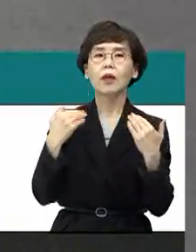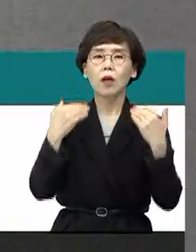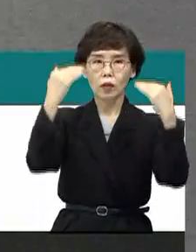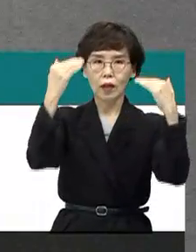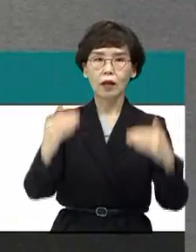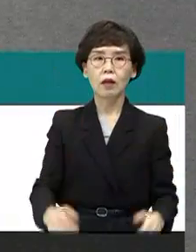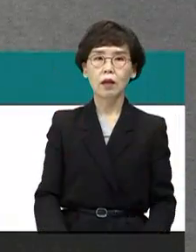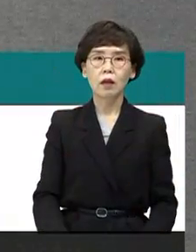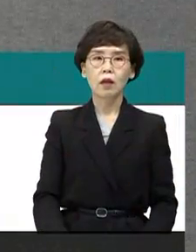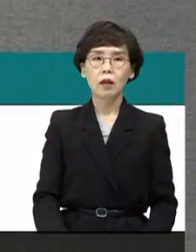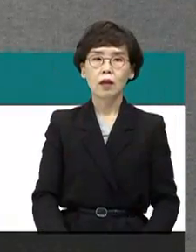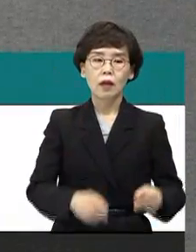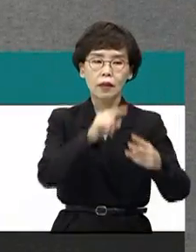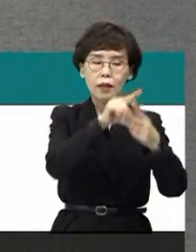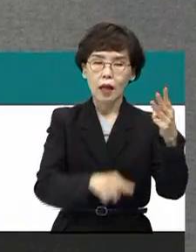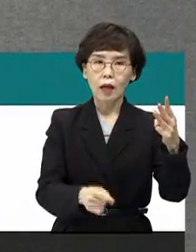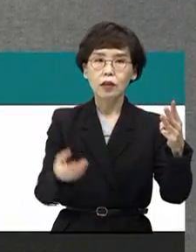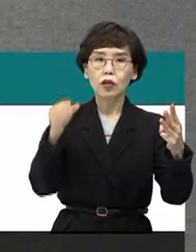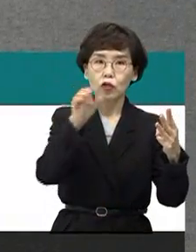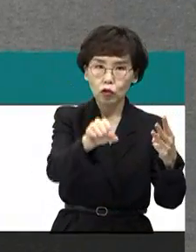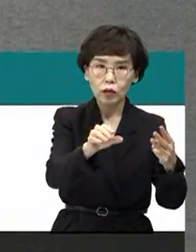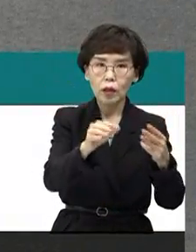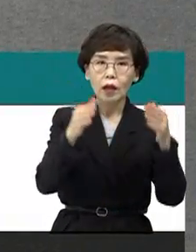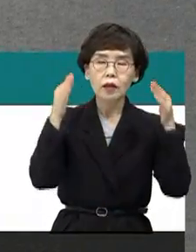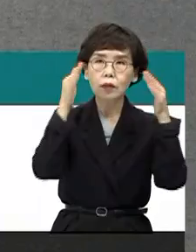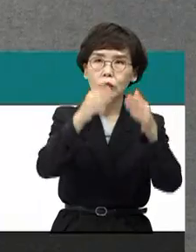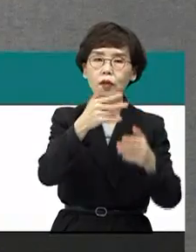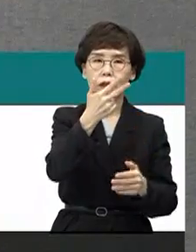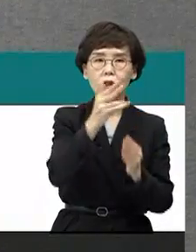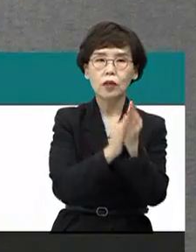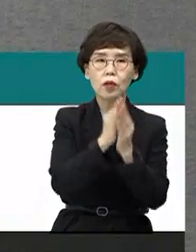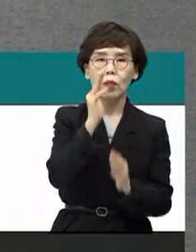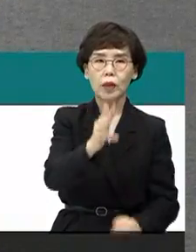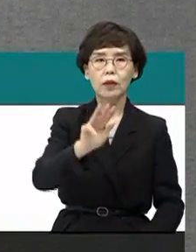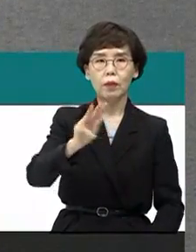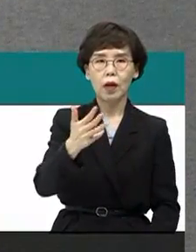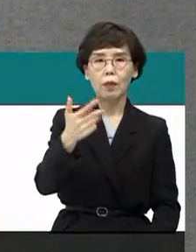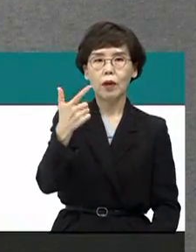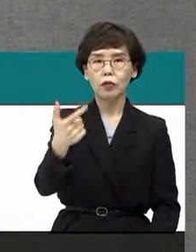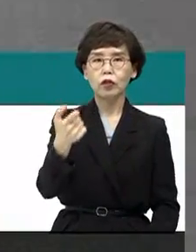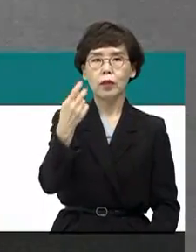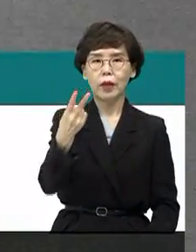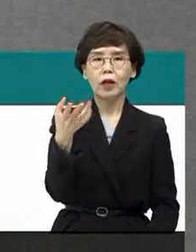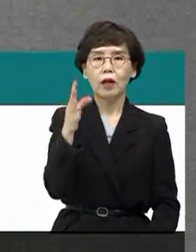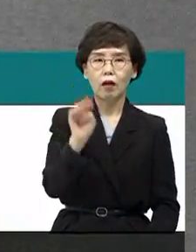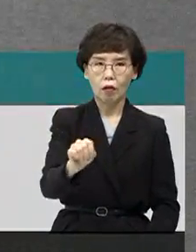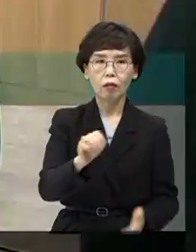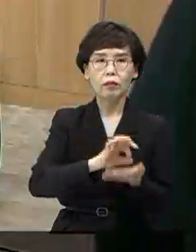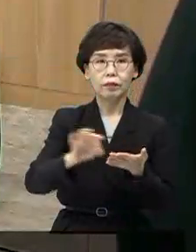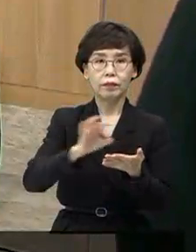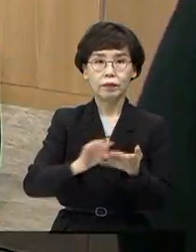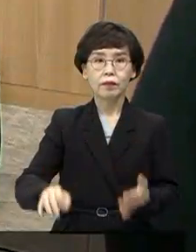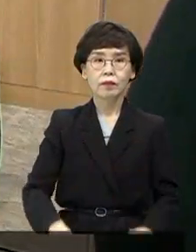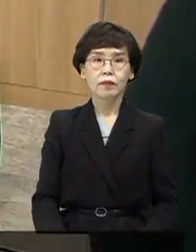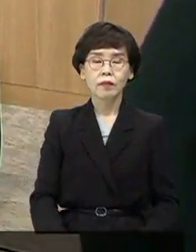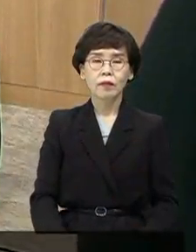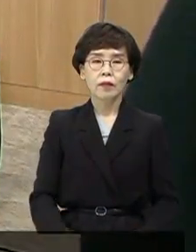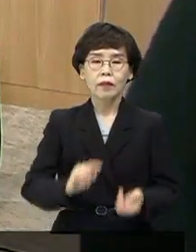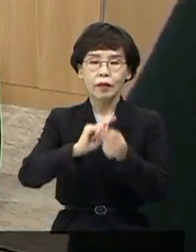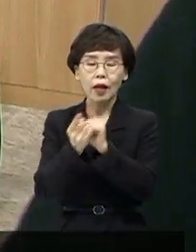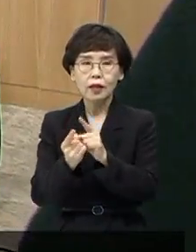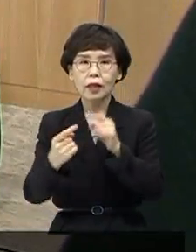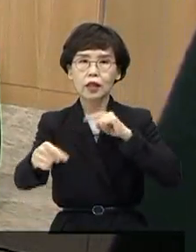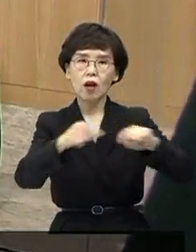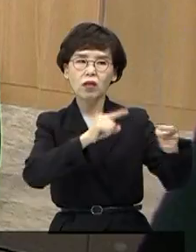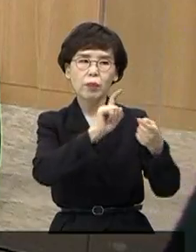성장입니다. 세 가지 투자 중점에 총 7조 8,862억 원을 투입합니다. 대신